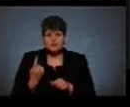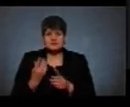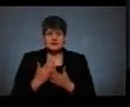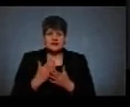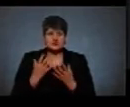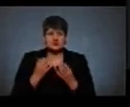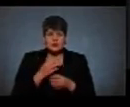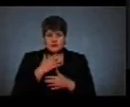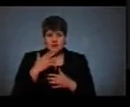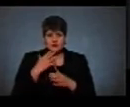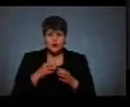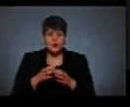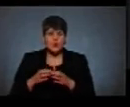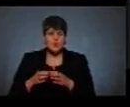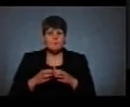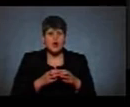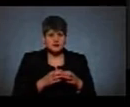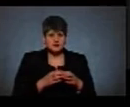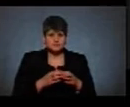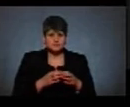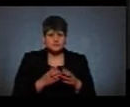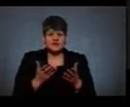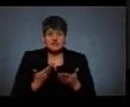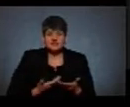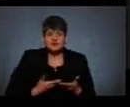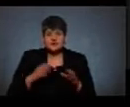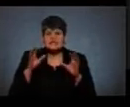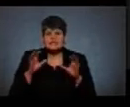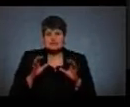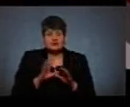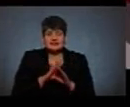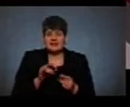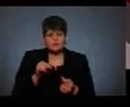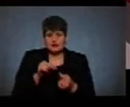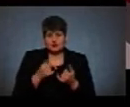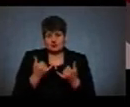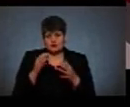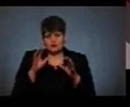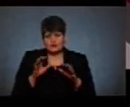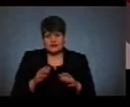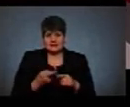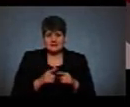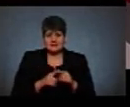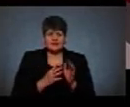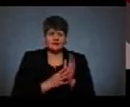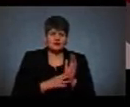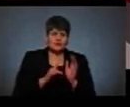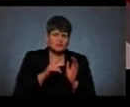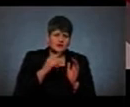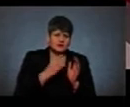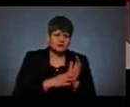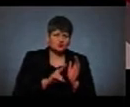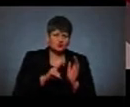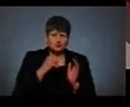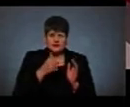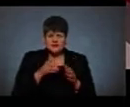ще багато громад, які живуть за статутами, які не відповідають сучасному законодавству. Це і статути 91-92